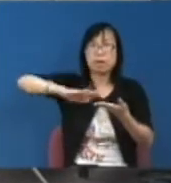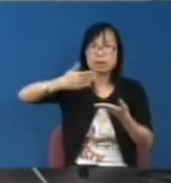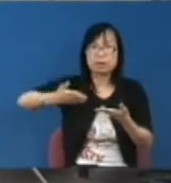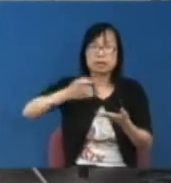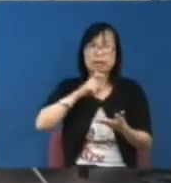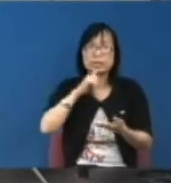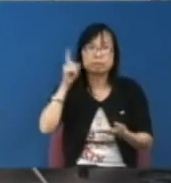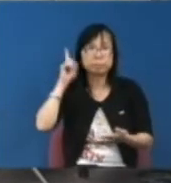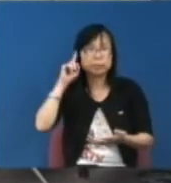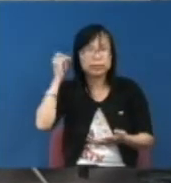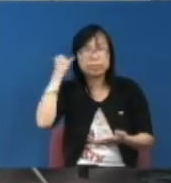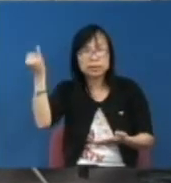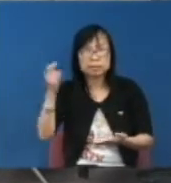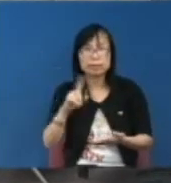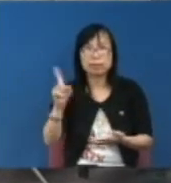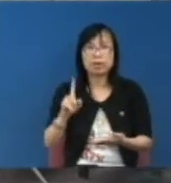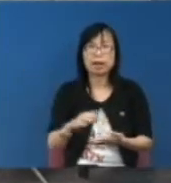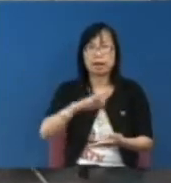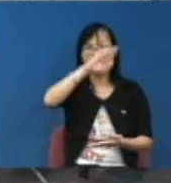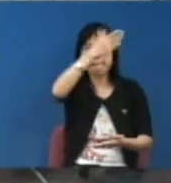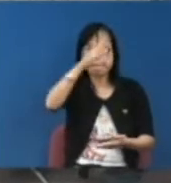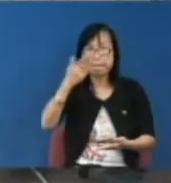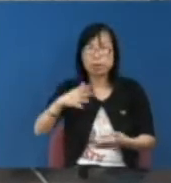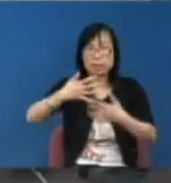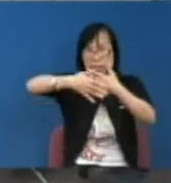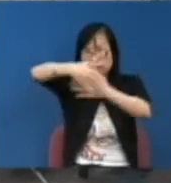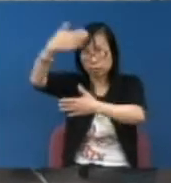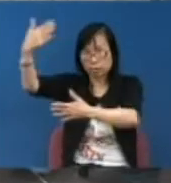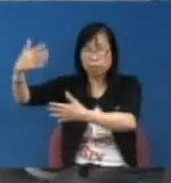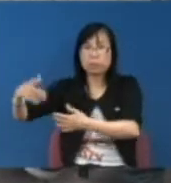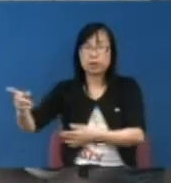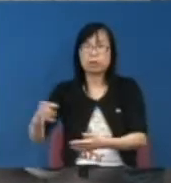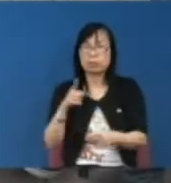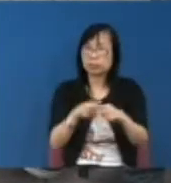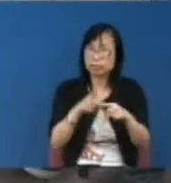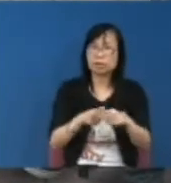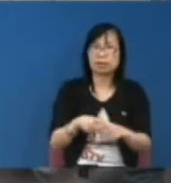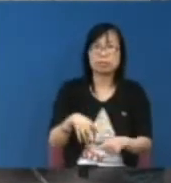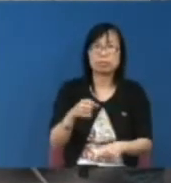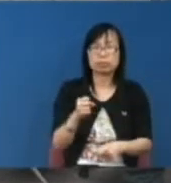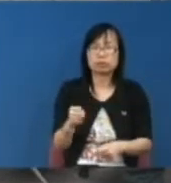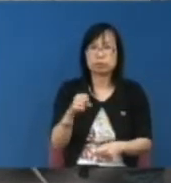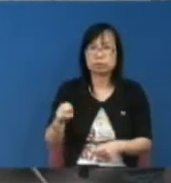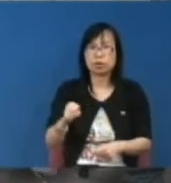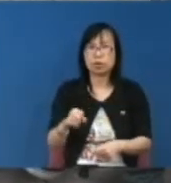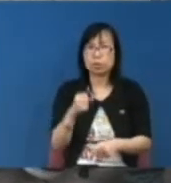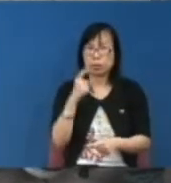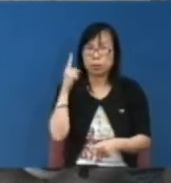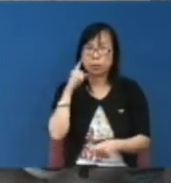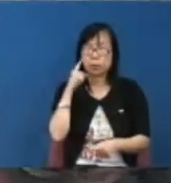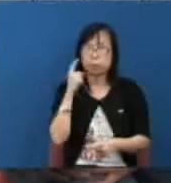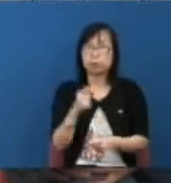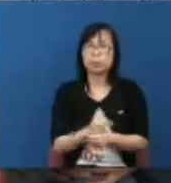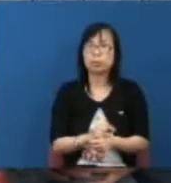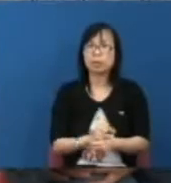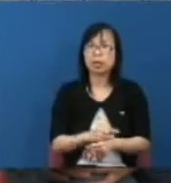膜喺度啊，令到即係個空氣 玻璃幕牆嗰啲 係啦，咁啊變咗你其實實質真係好多嚇。咁所以如果我哋點